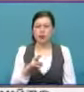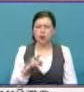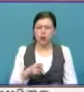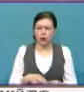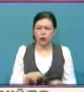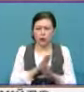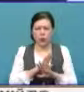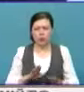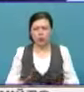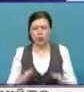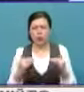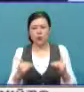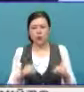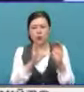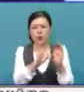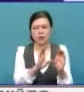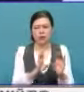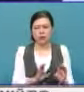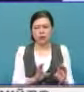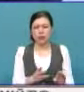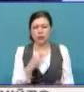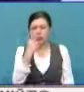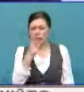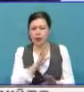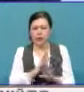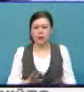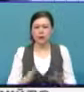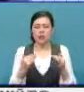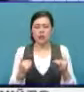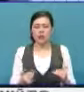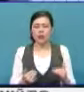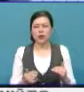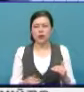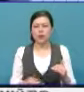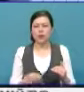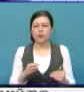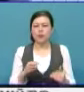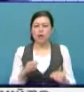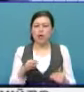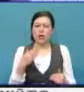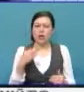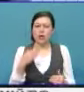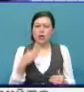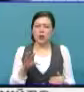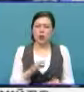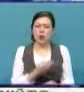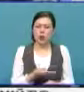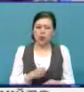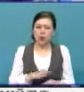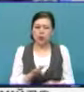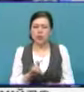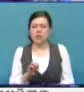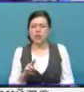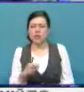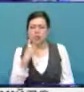Оларға заң жүзінде белгілі бір шара көру жағы қарастырылмағандықтан сирек кездесетін өсімдіктер әзірге бей-берекет қырқылып жатыр. Сондай-ақ өндірісі қарқын